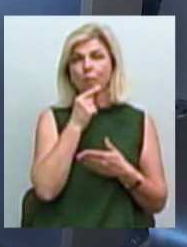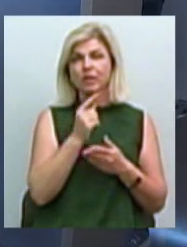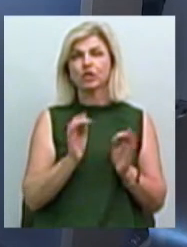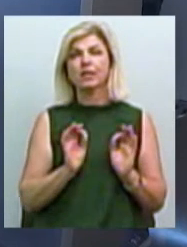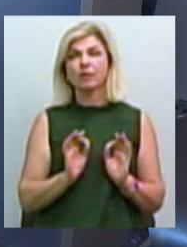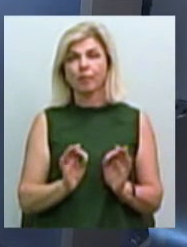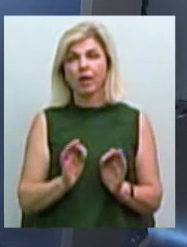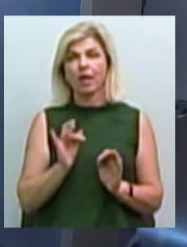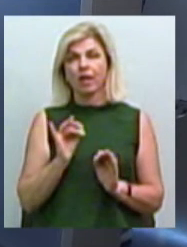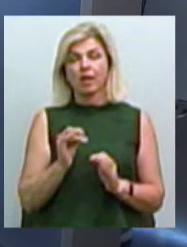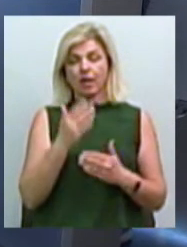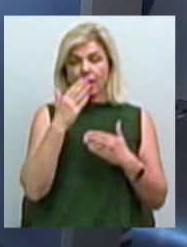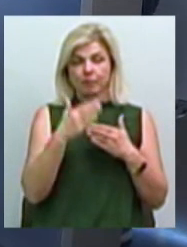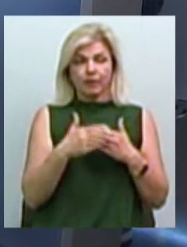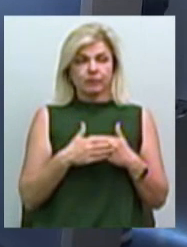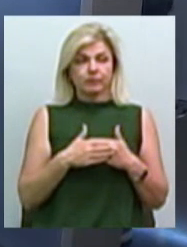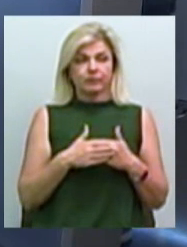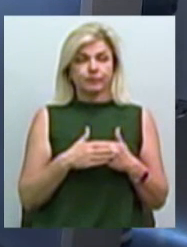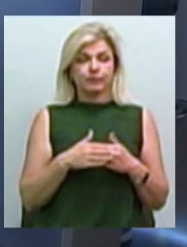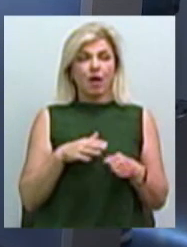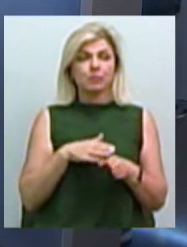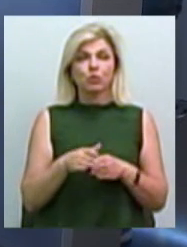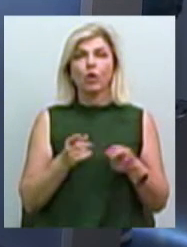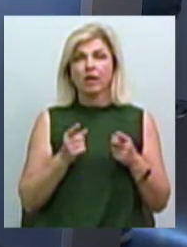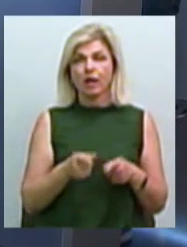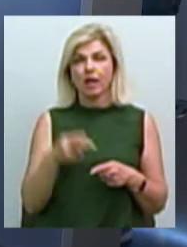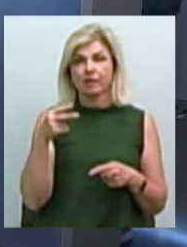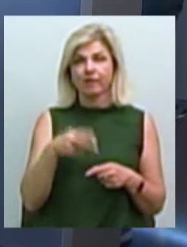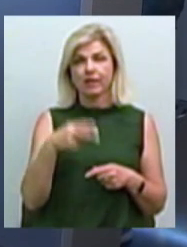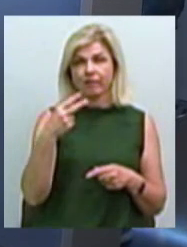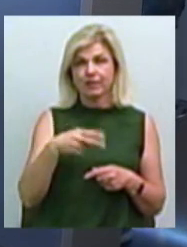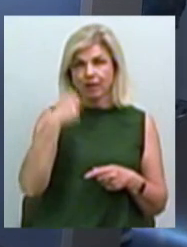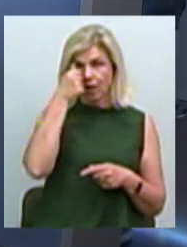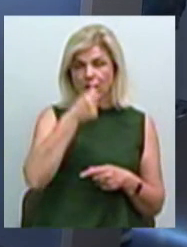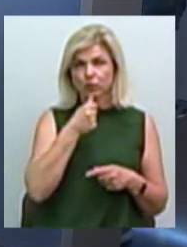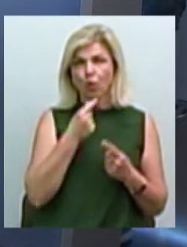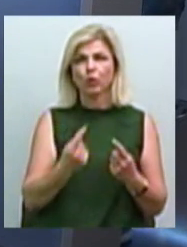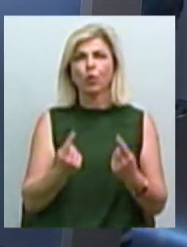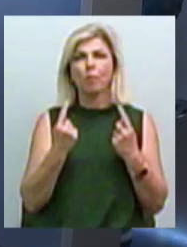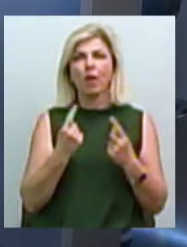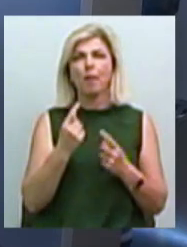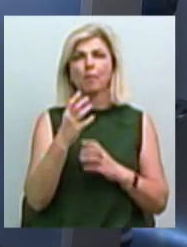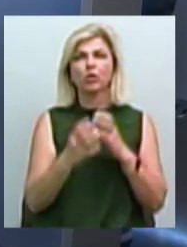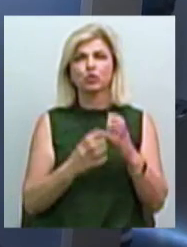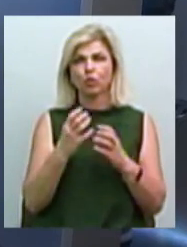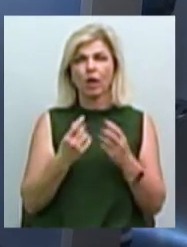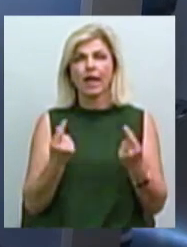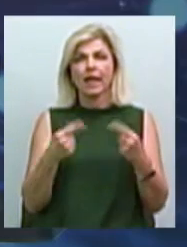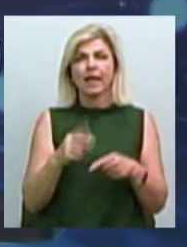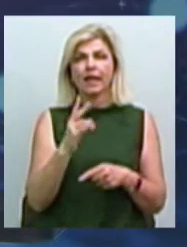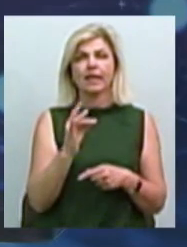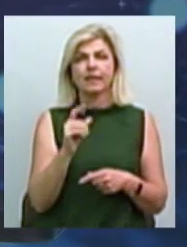контексте приближающихся, действительно, абсолютно реально приближающихся в 2020 году глобального международного экономического кризиса, который